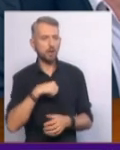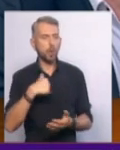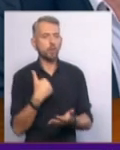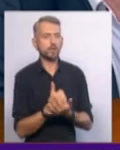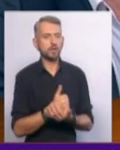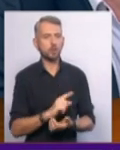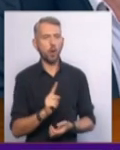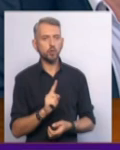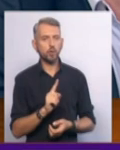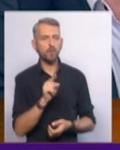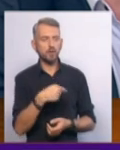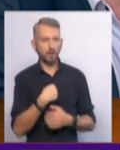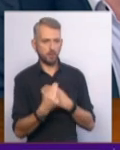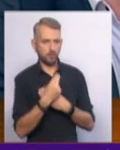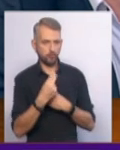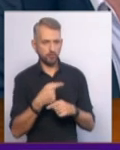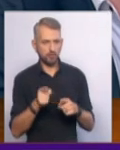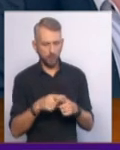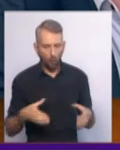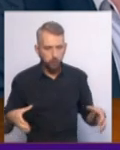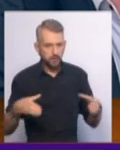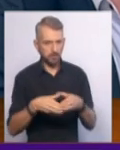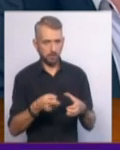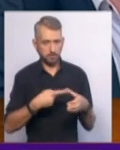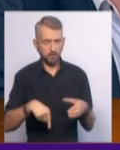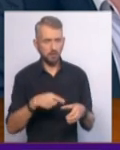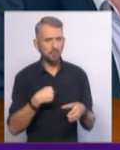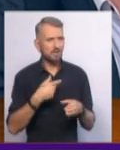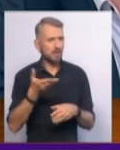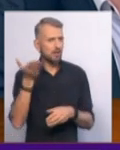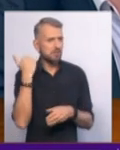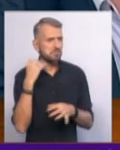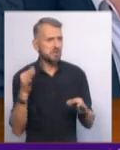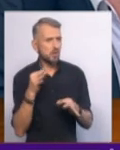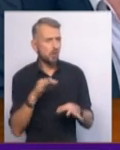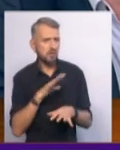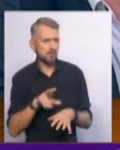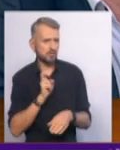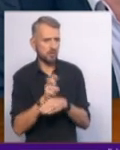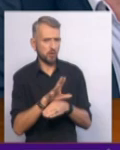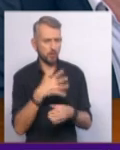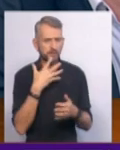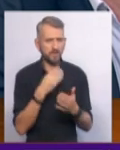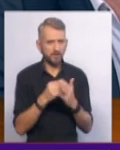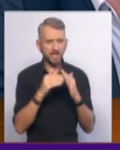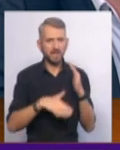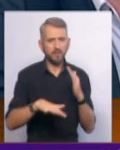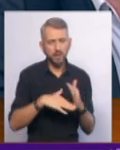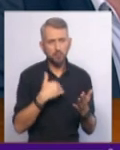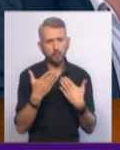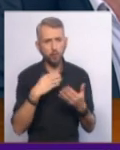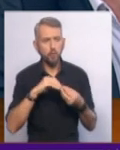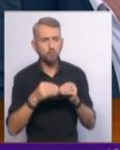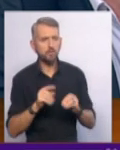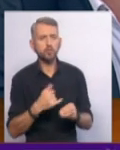ви нас навчили, це об'єднали нас. Ми ніколи до вас не приходили просто у свій двір поспілкуватись по проблемам, які в